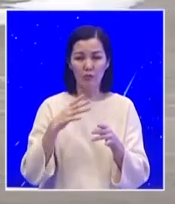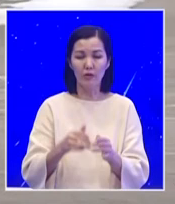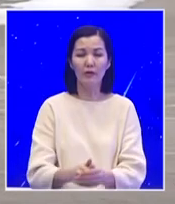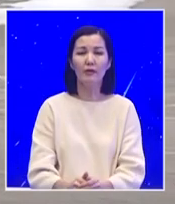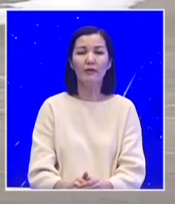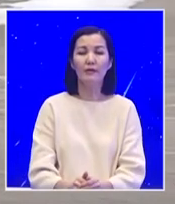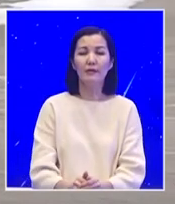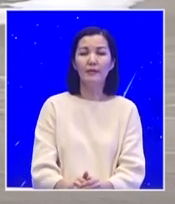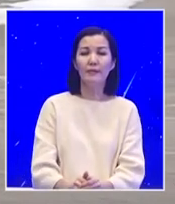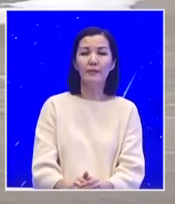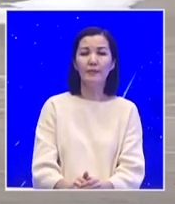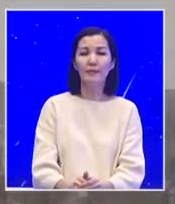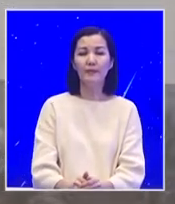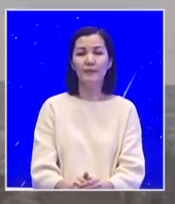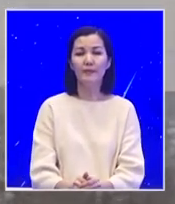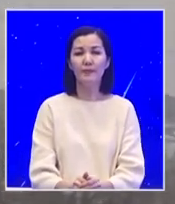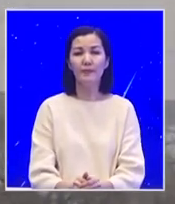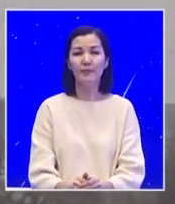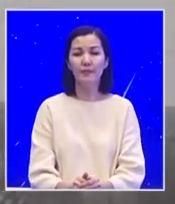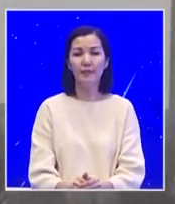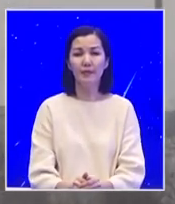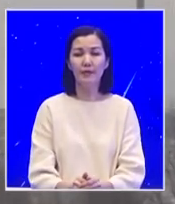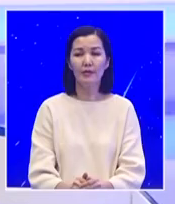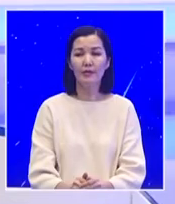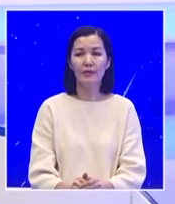Меруерт Қыдырбайқызы, Жайық Құрманбаев, Жетісу телеарнасы.